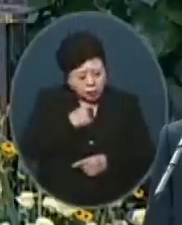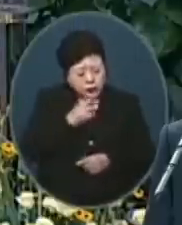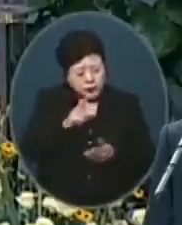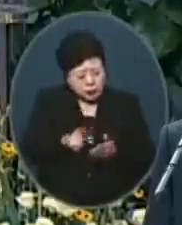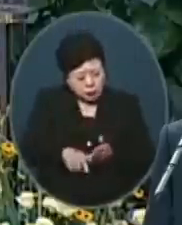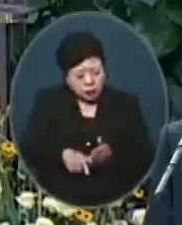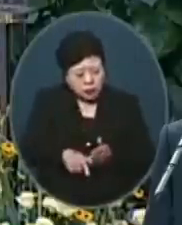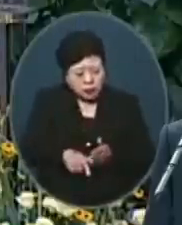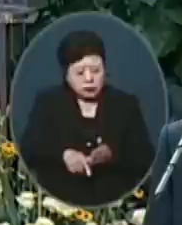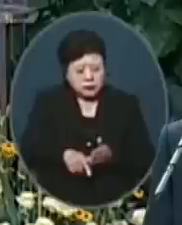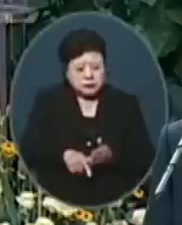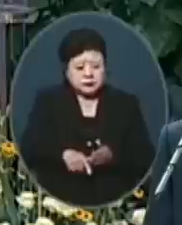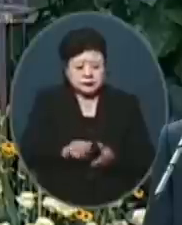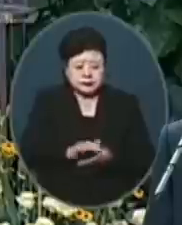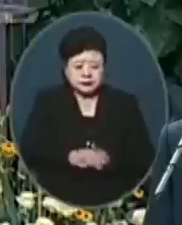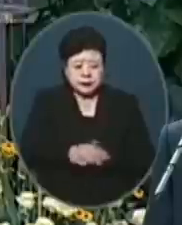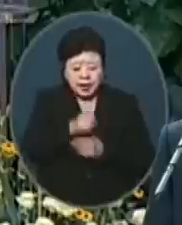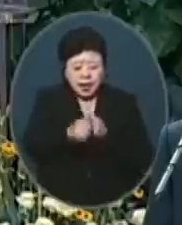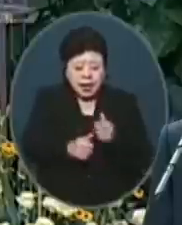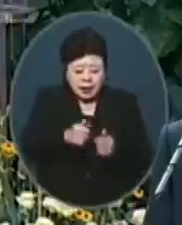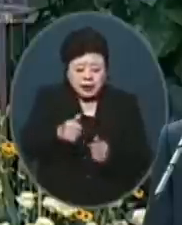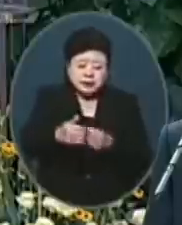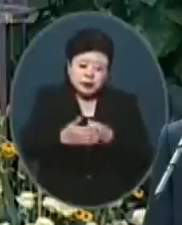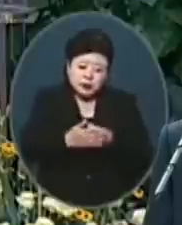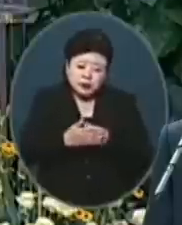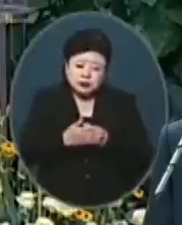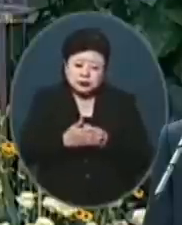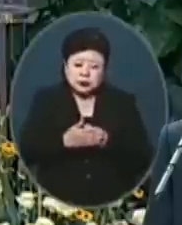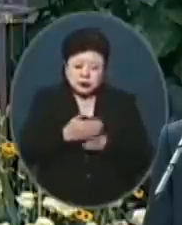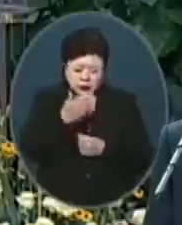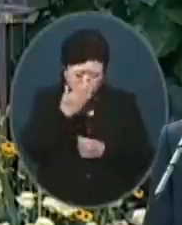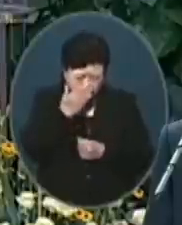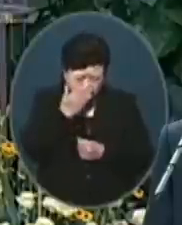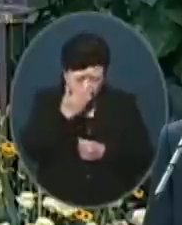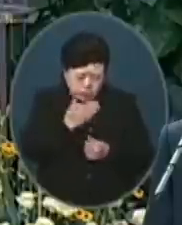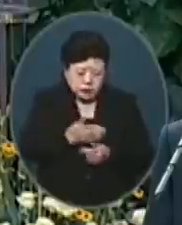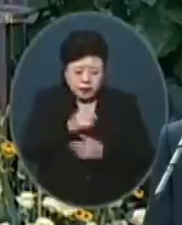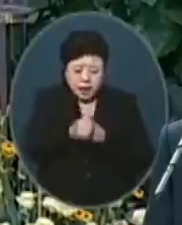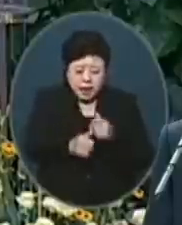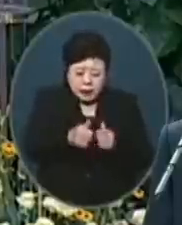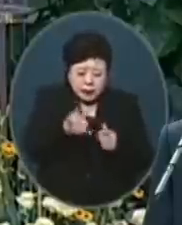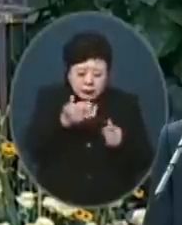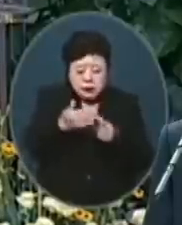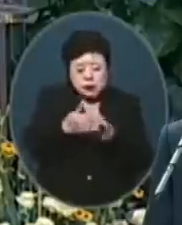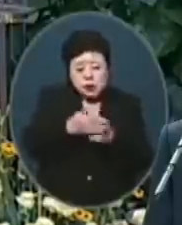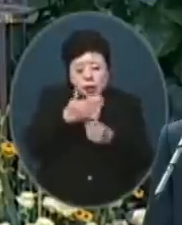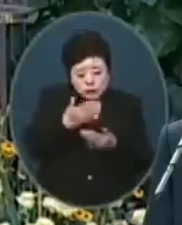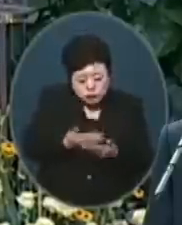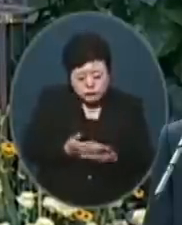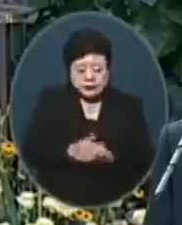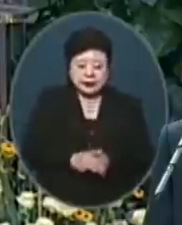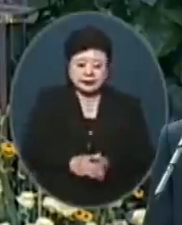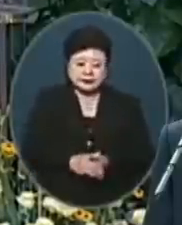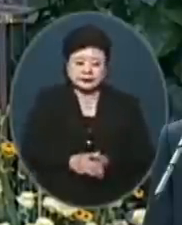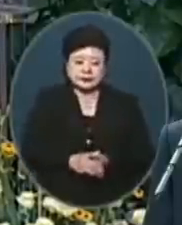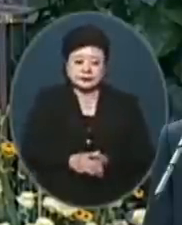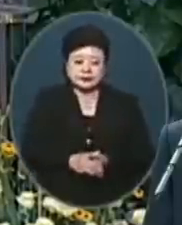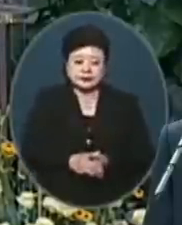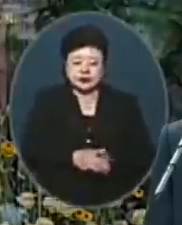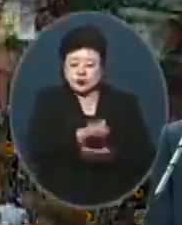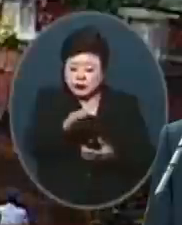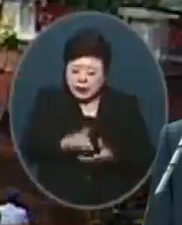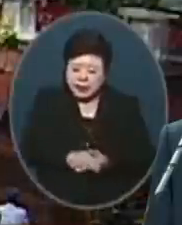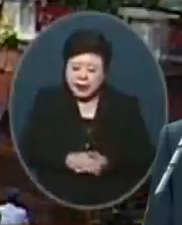상황에 할지라도 하나님의 도우심을 겸손히 구하면 하나님께서 도와주시는 것입니다.